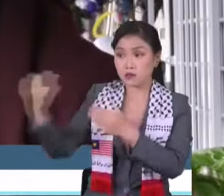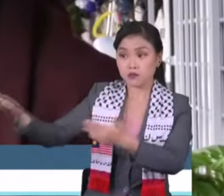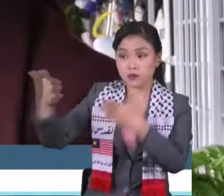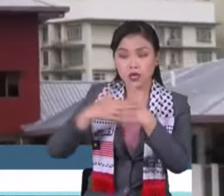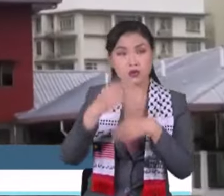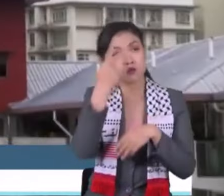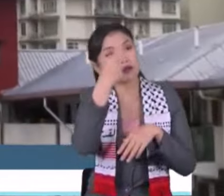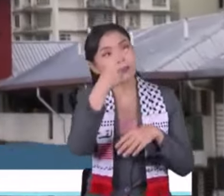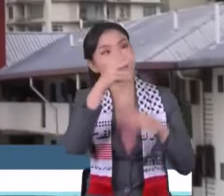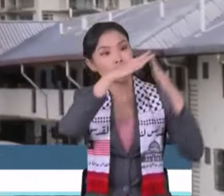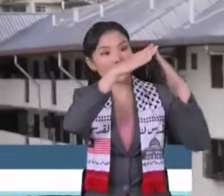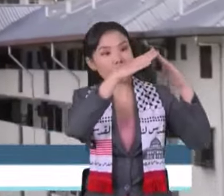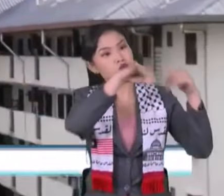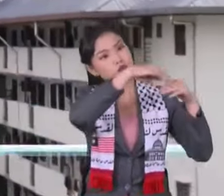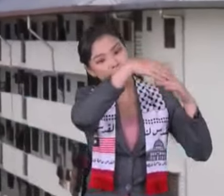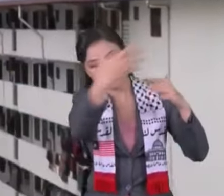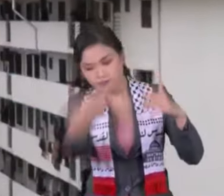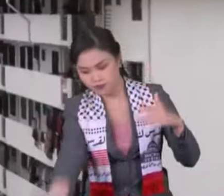jatuh ke bawah dah.